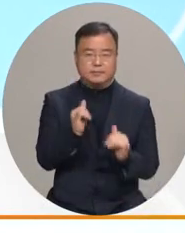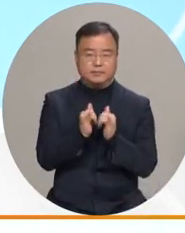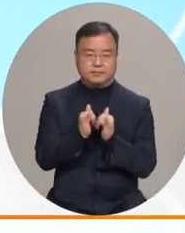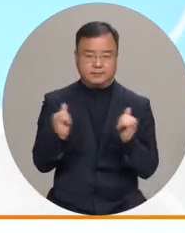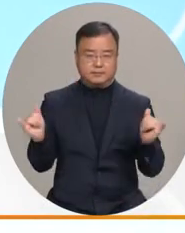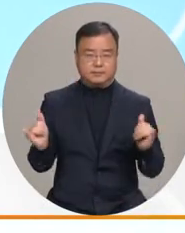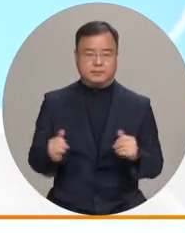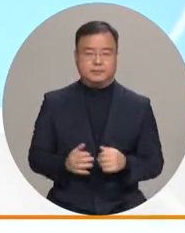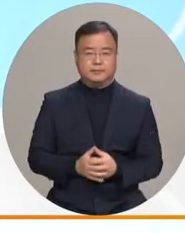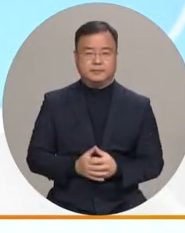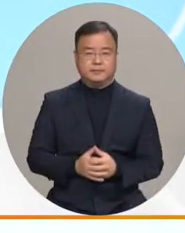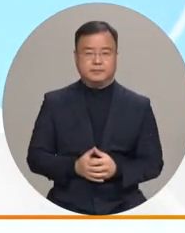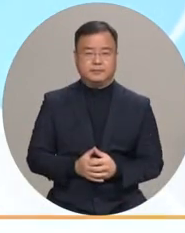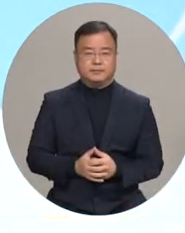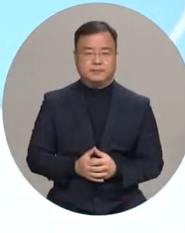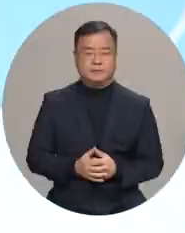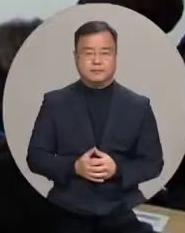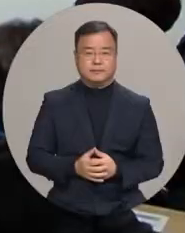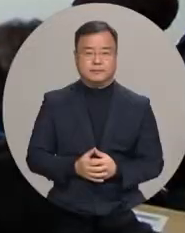늙은이다.